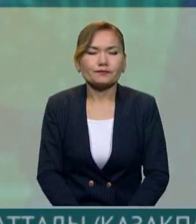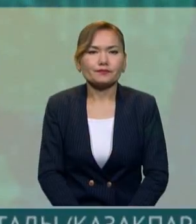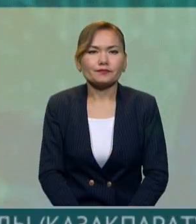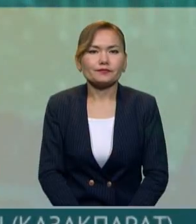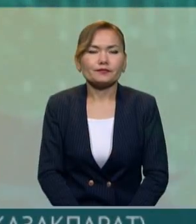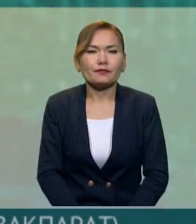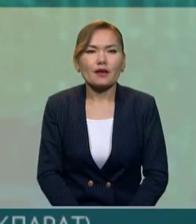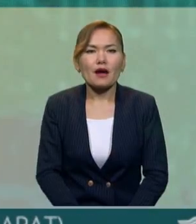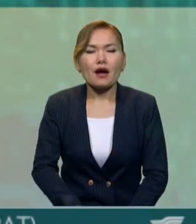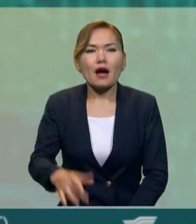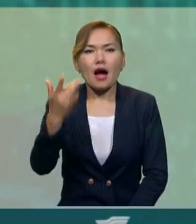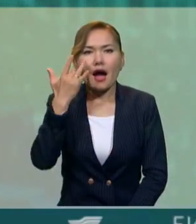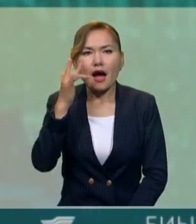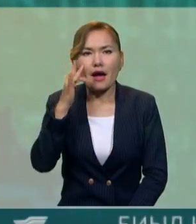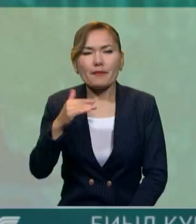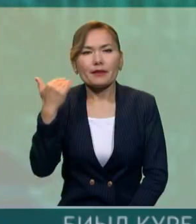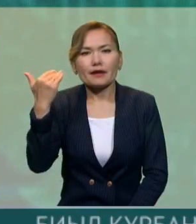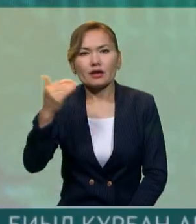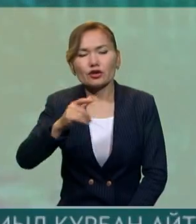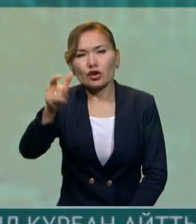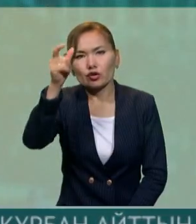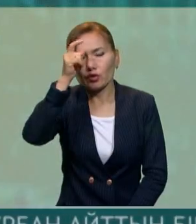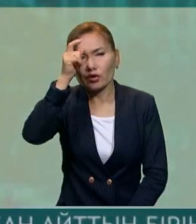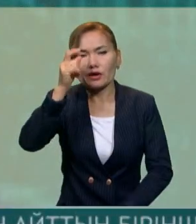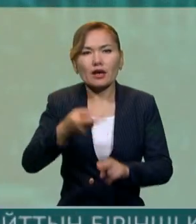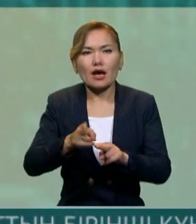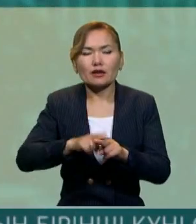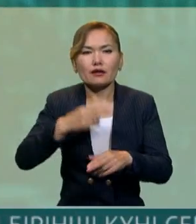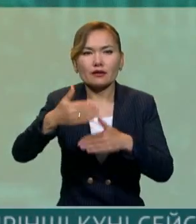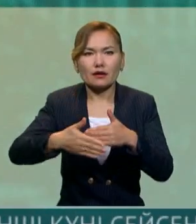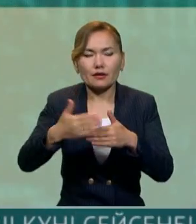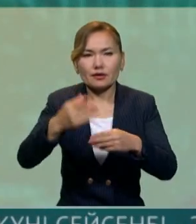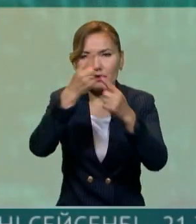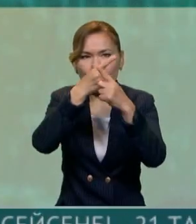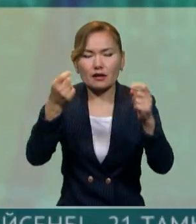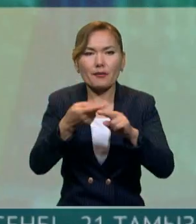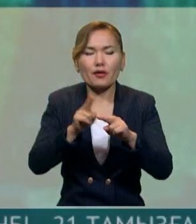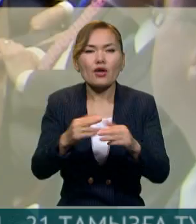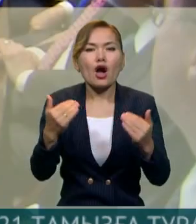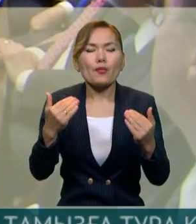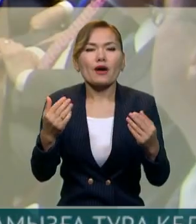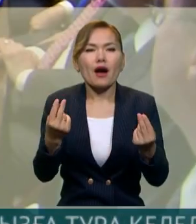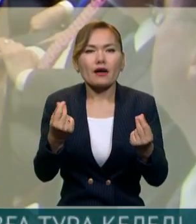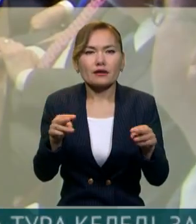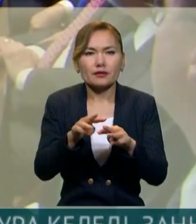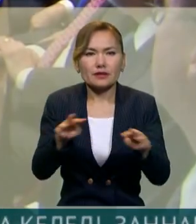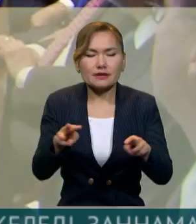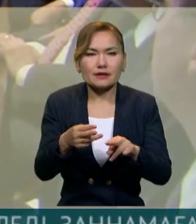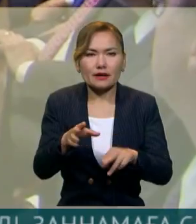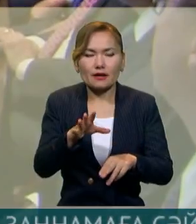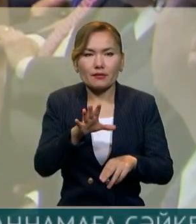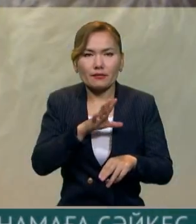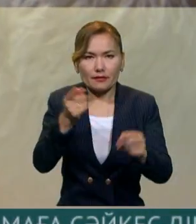бірер ақпар. Вашингтон Түркияға тағы да санкция жариялайды. Бұл туралы ақштың қаржы министрі мәлімдеді. Айтуынша, Түркия